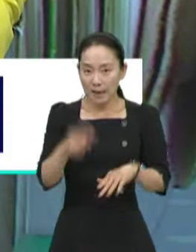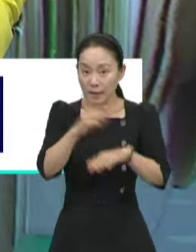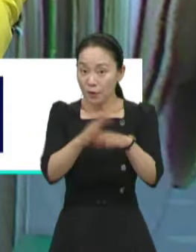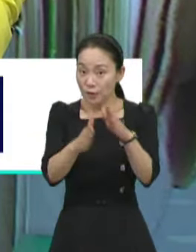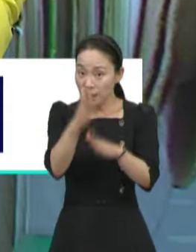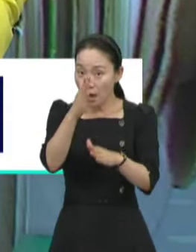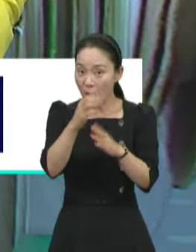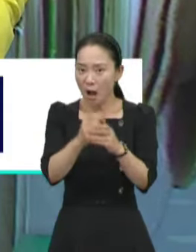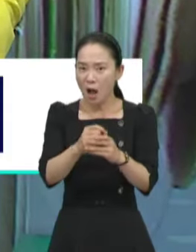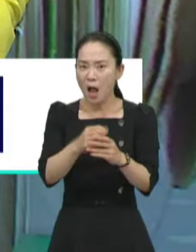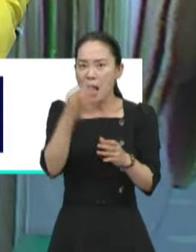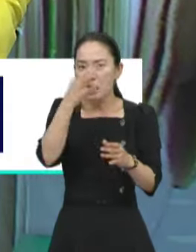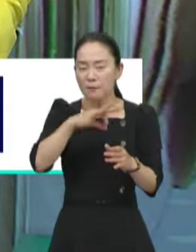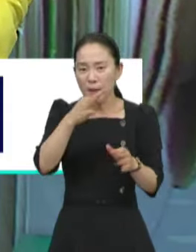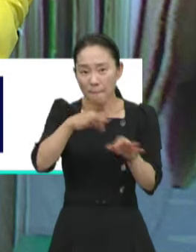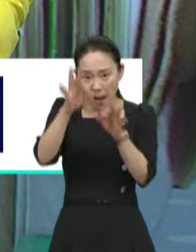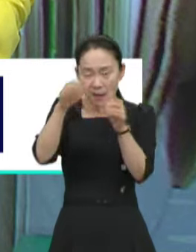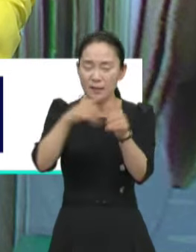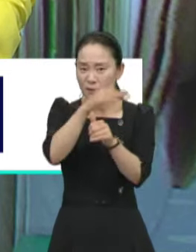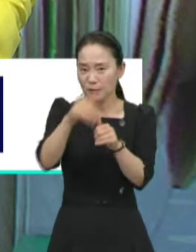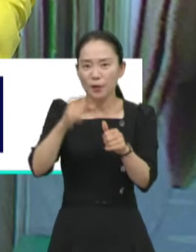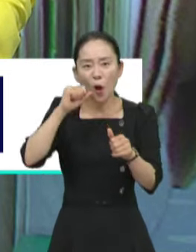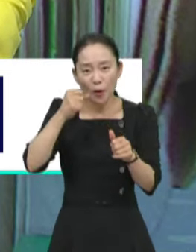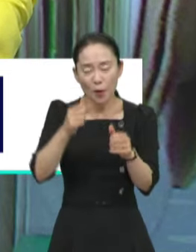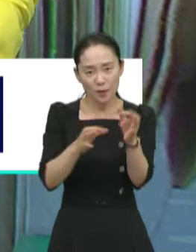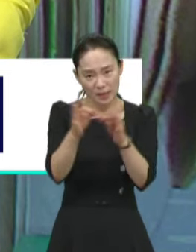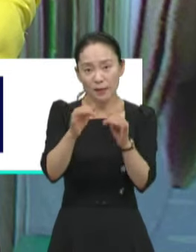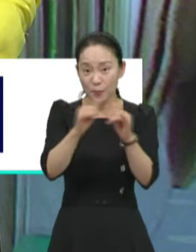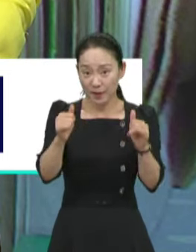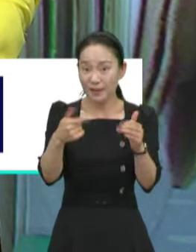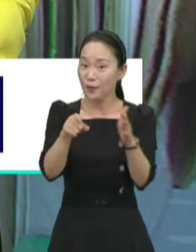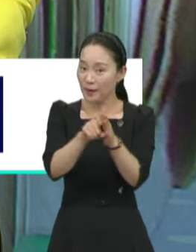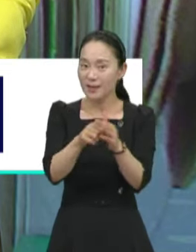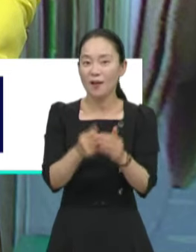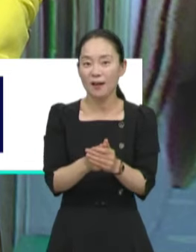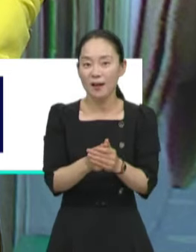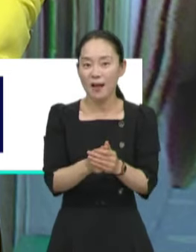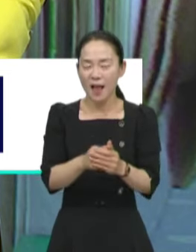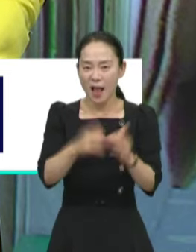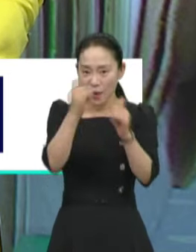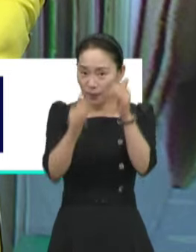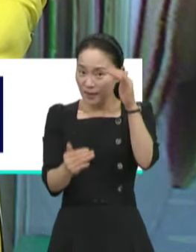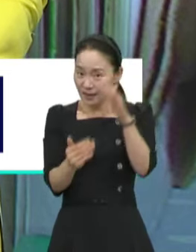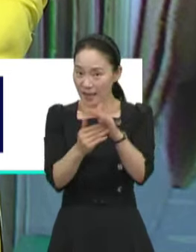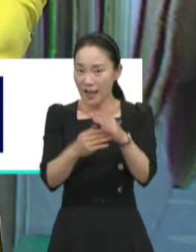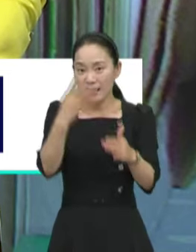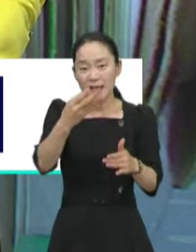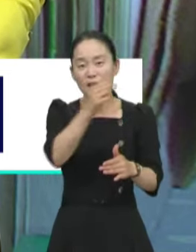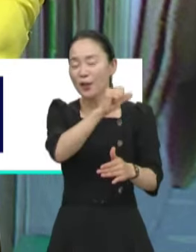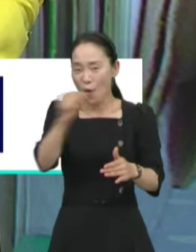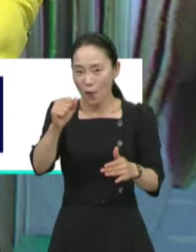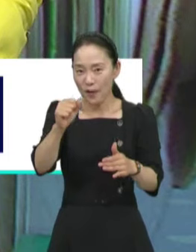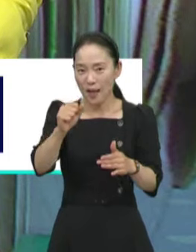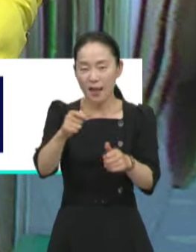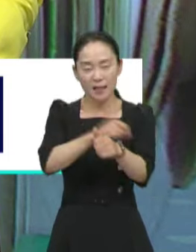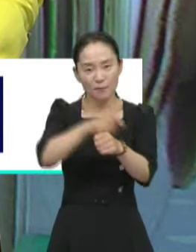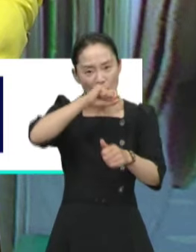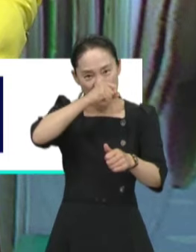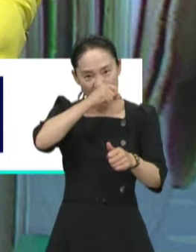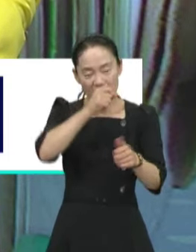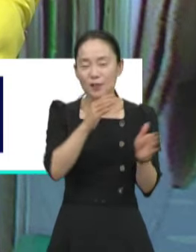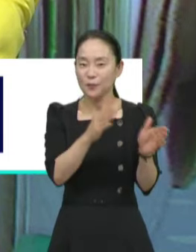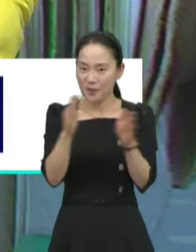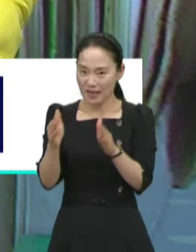대전시가 고금리 상황 속에서 어려움을 겪고 있는 지역 소상공인들을 위해 역대 최대 규모인 4천억 원의 특별자금을